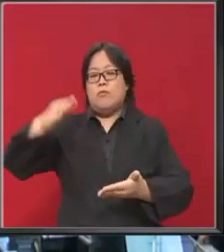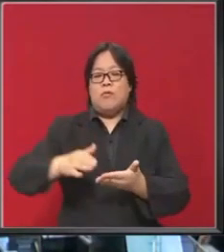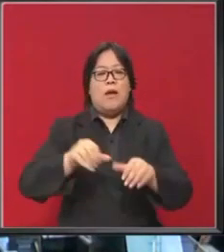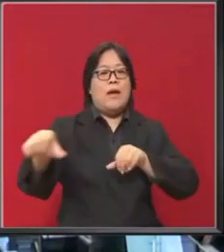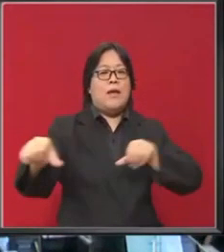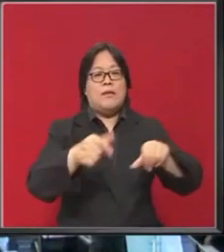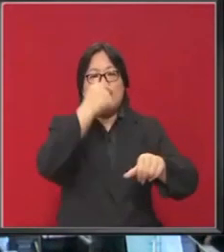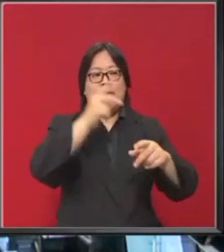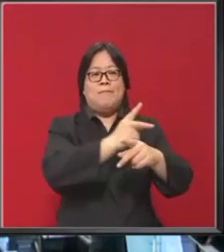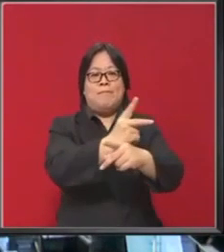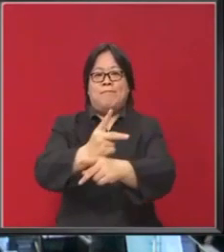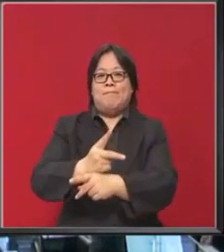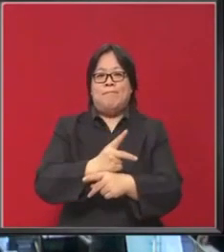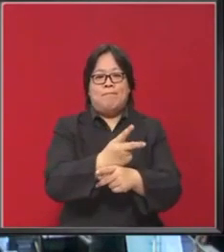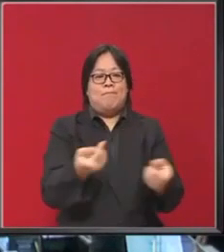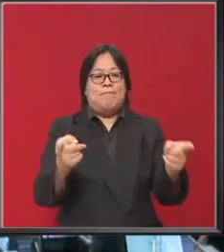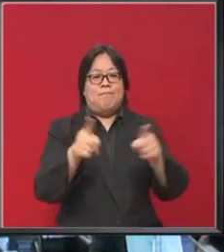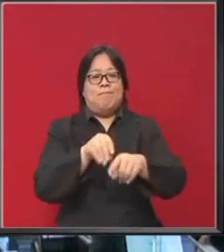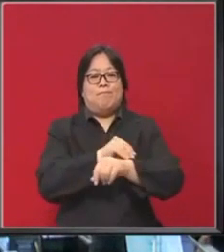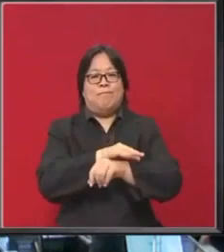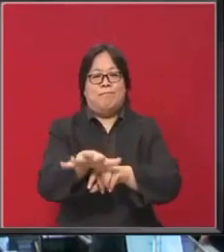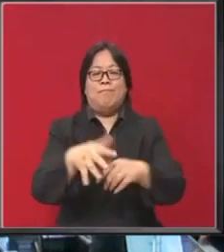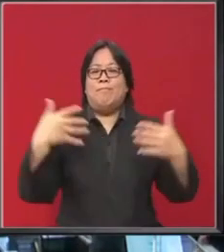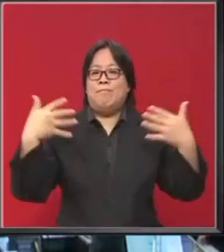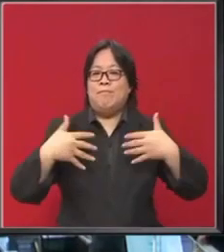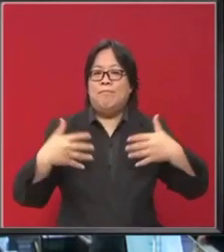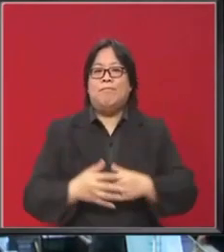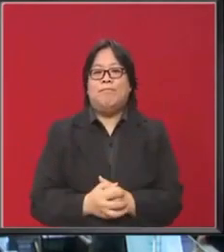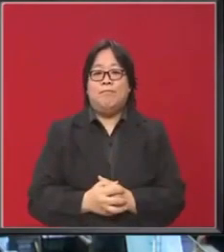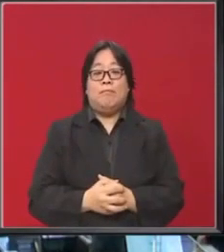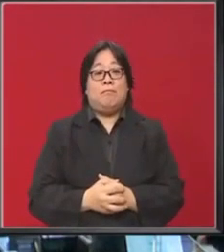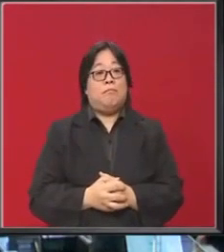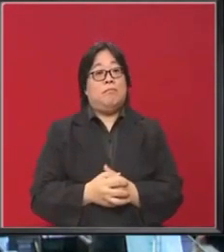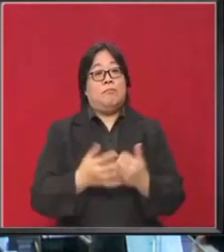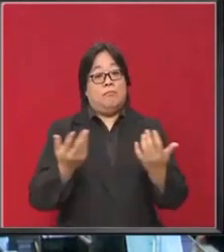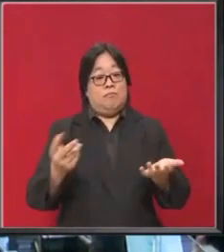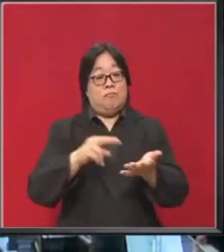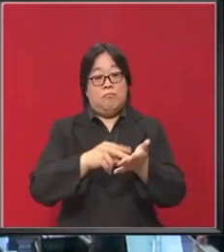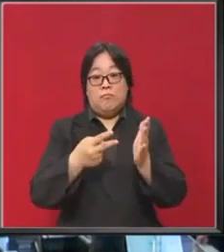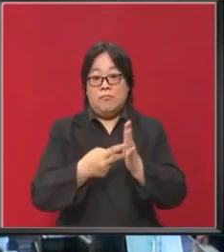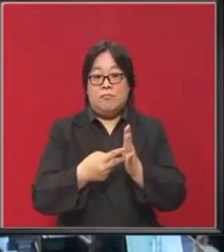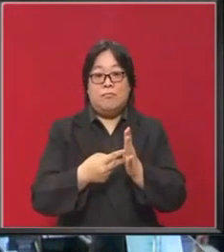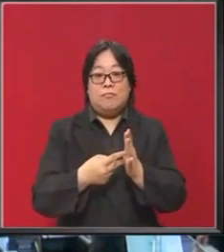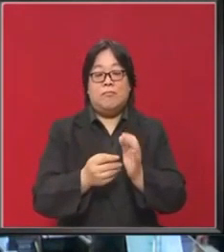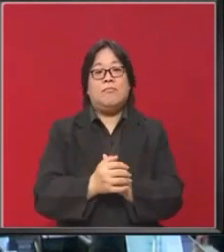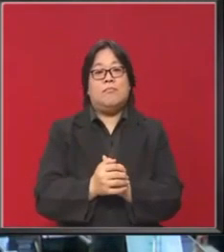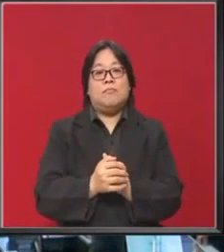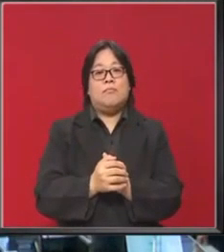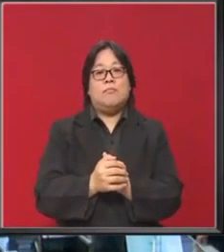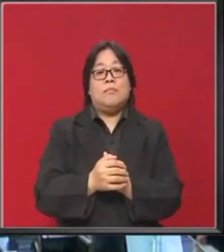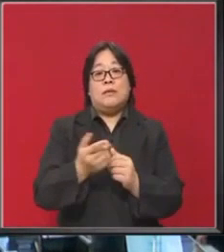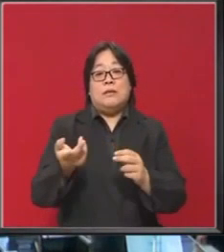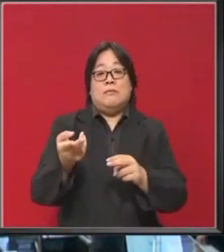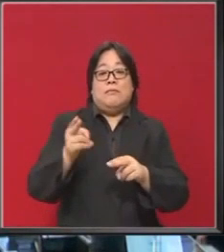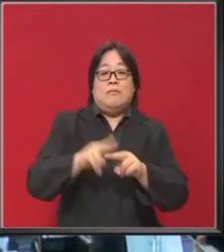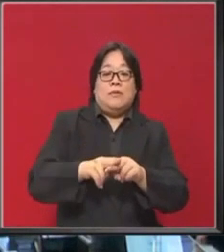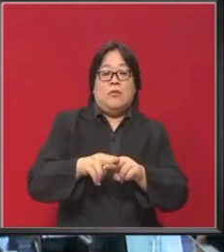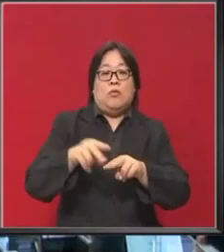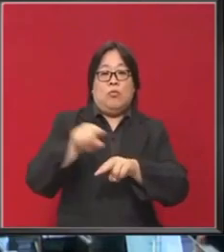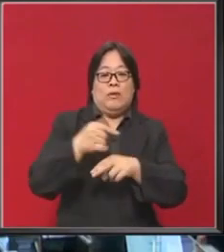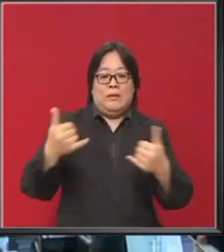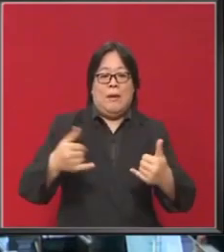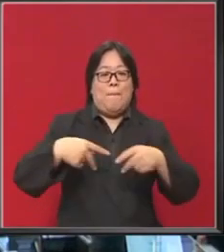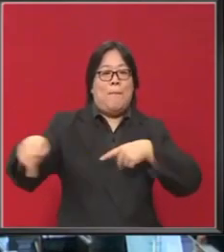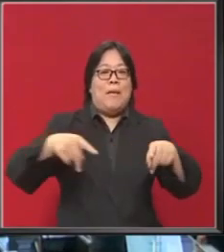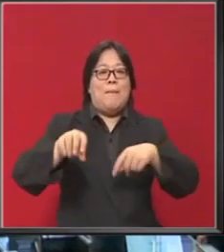equity kami kewaspadaan terhadap jangkitan kubik 19 dan sekaligus yang disebabkan oleh penambahan Penggunaan